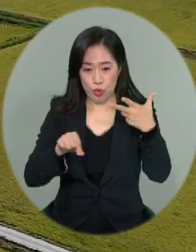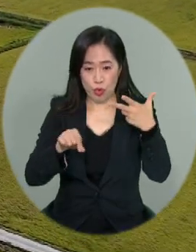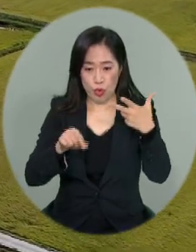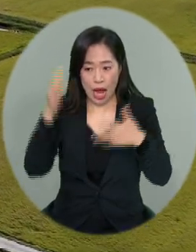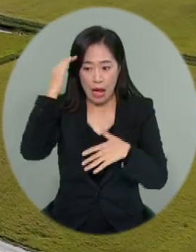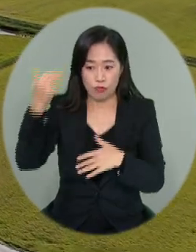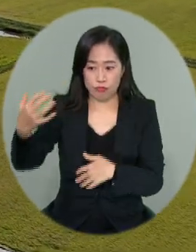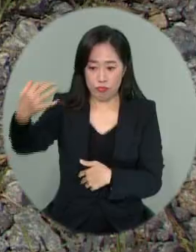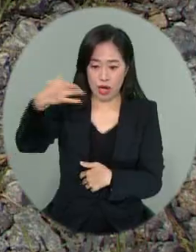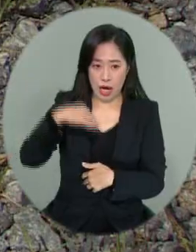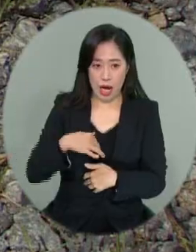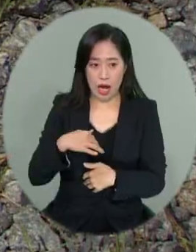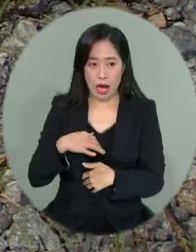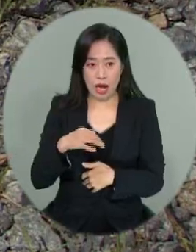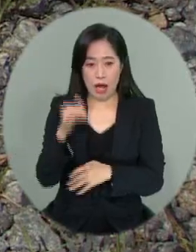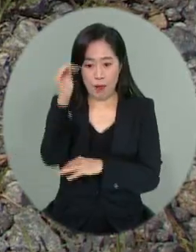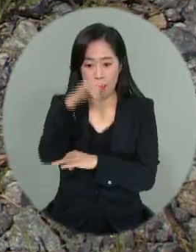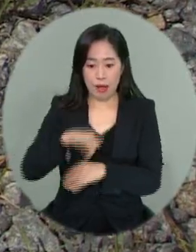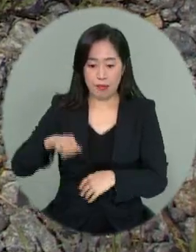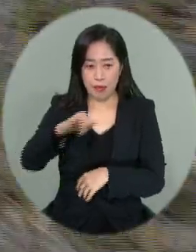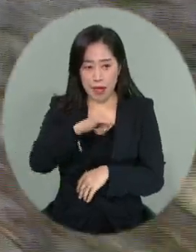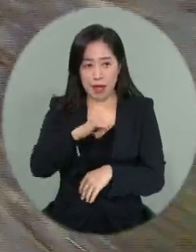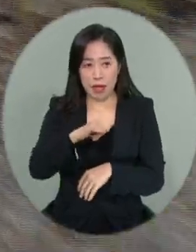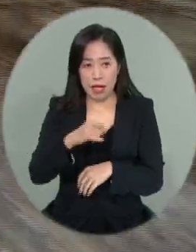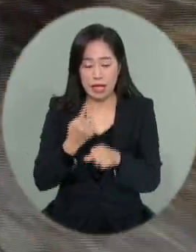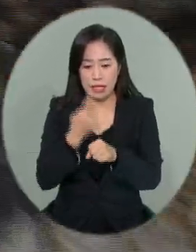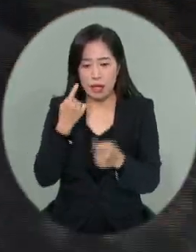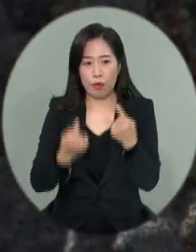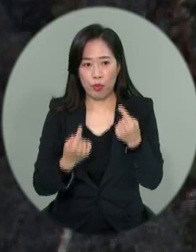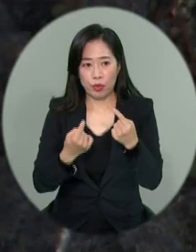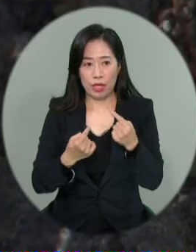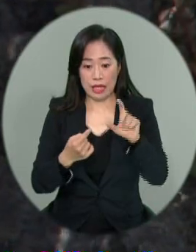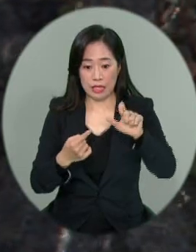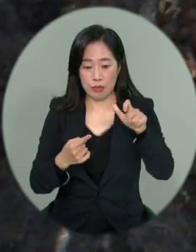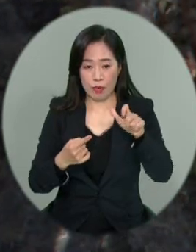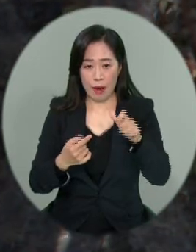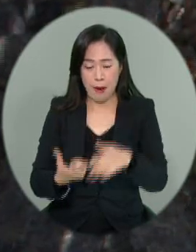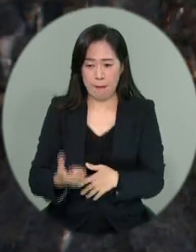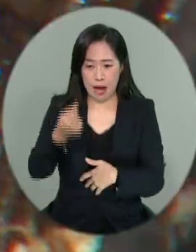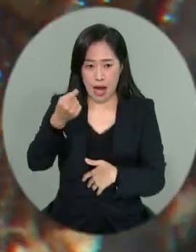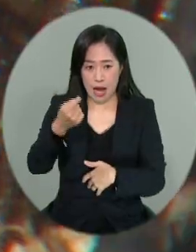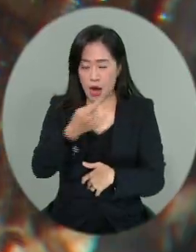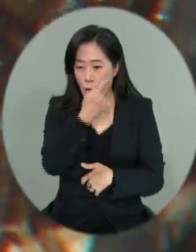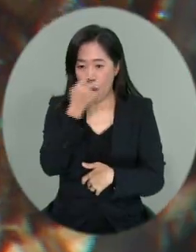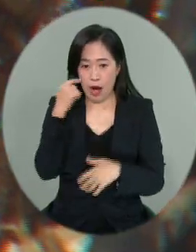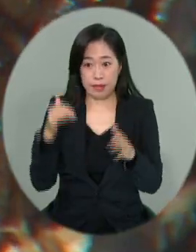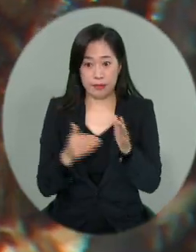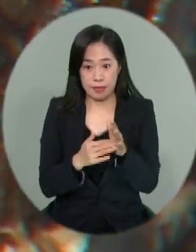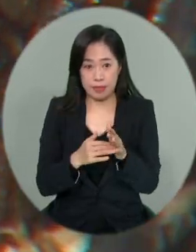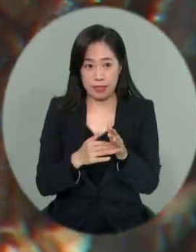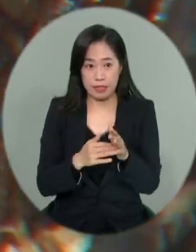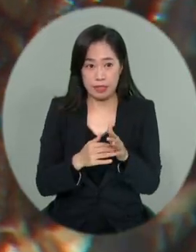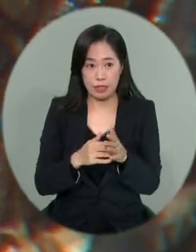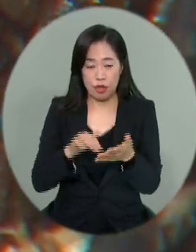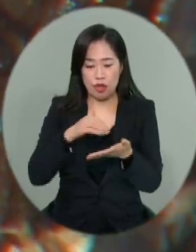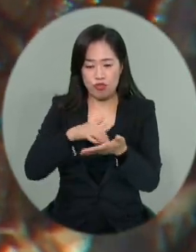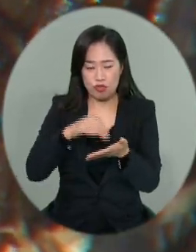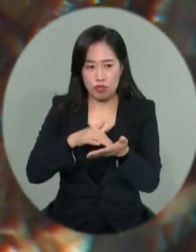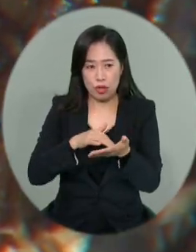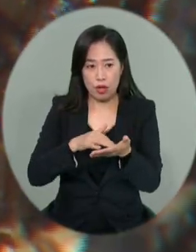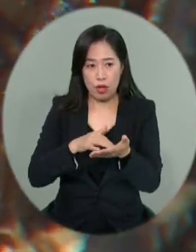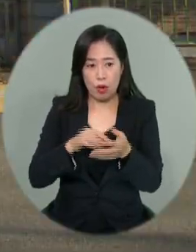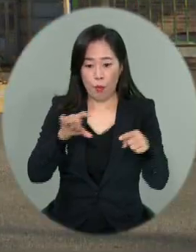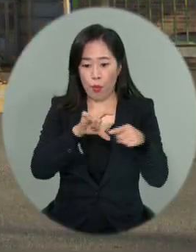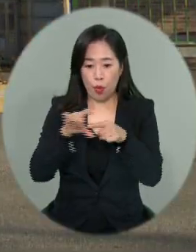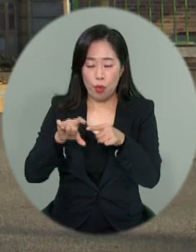한국으로 이동하는 벼멸구. 올해 벼멸구는 지난해보다 보름가량 일찍 우리나라에서 확인됐고 그 개체수도 평소보다